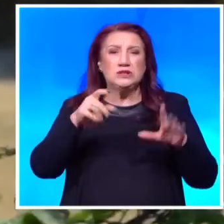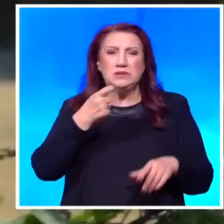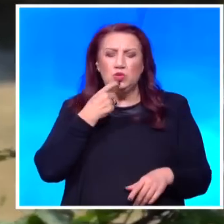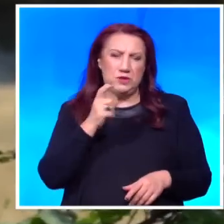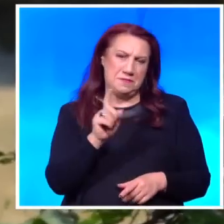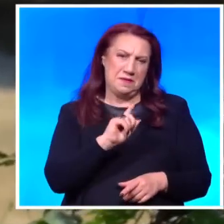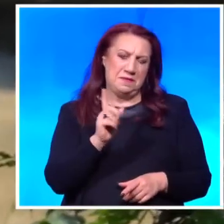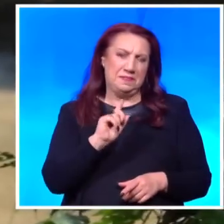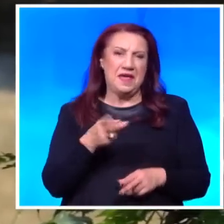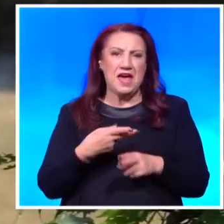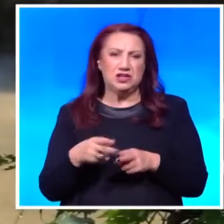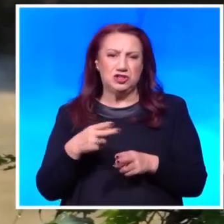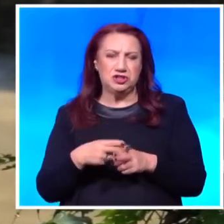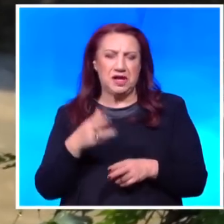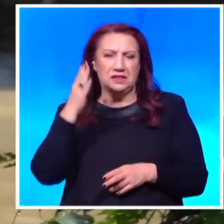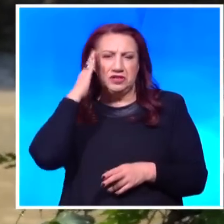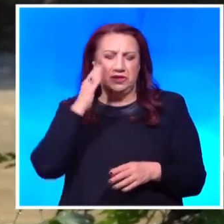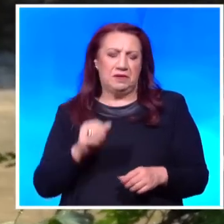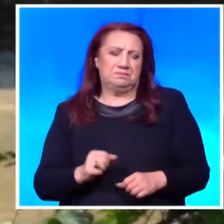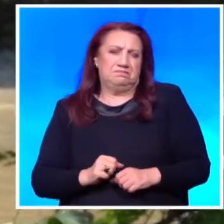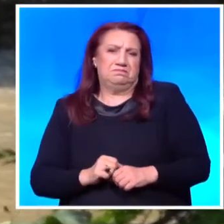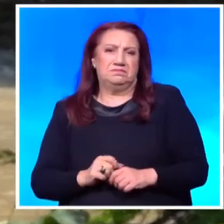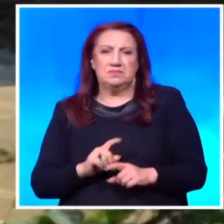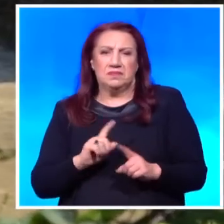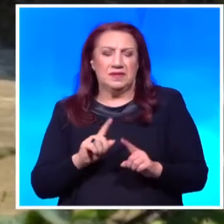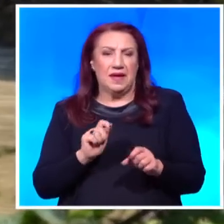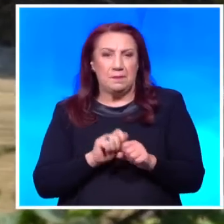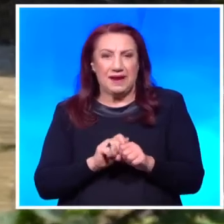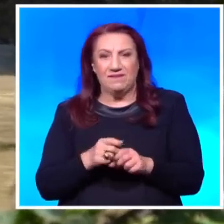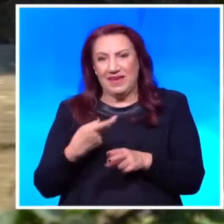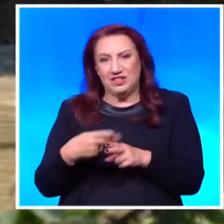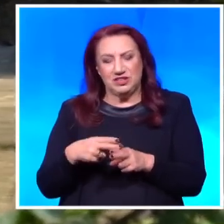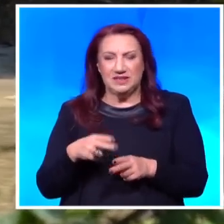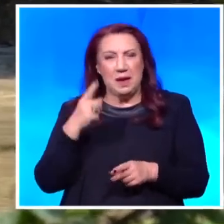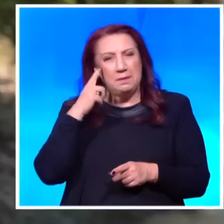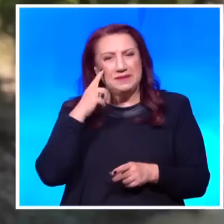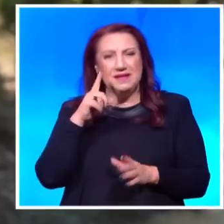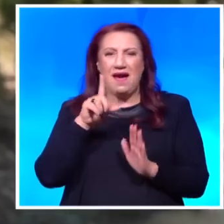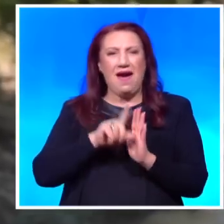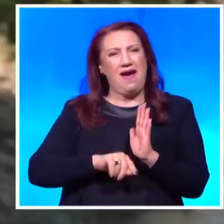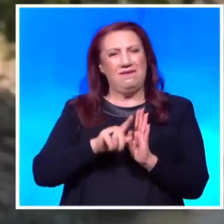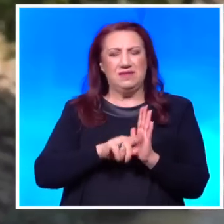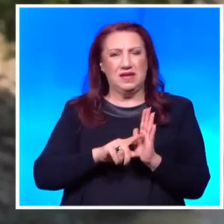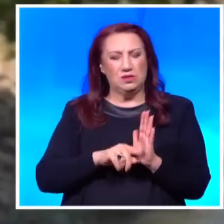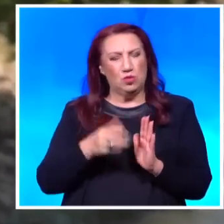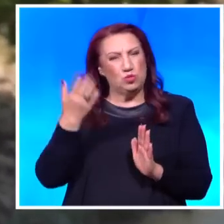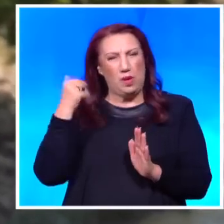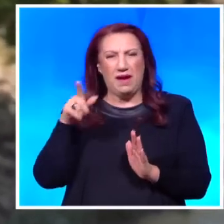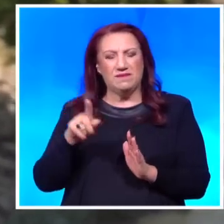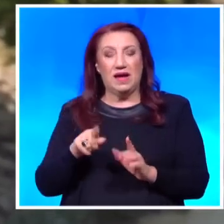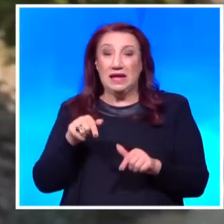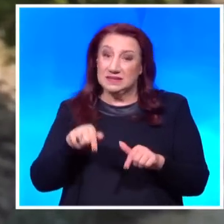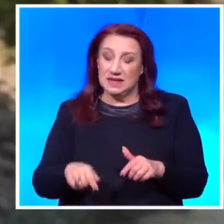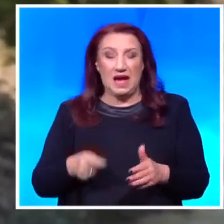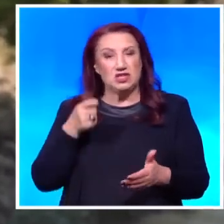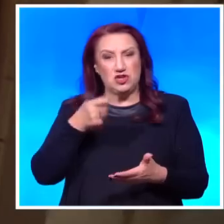намери сили в себе си да направи едно почистване. Явно счита, че е по-евтино, ако не го направи, а сега ще плаща, но аз мисля, че